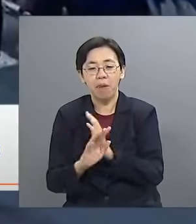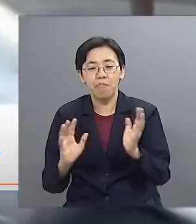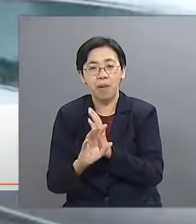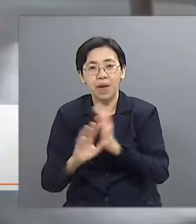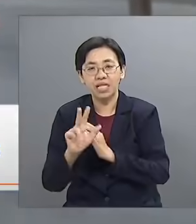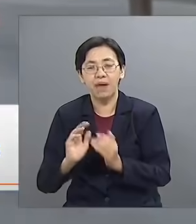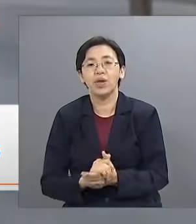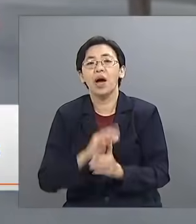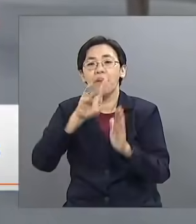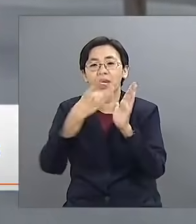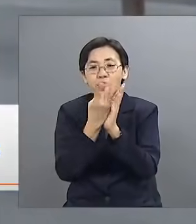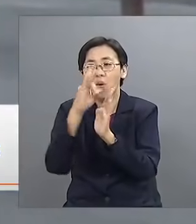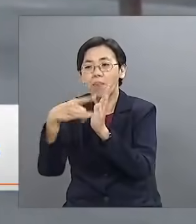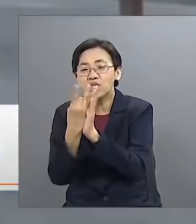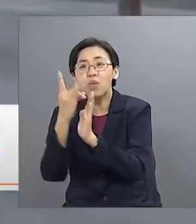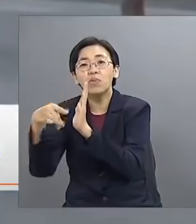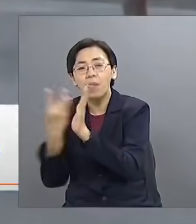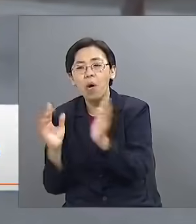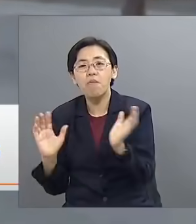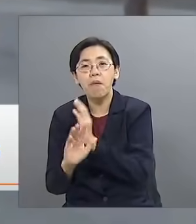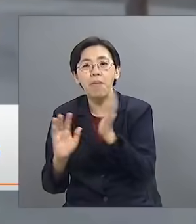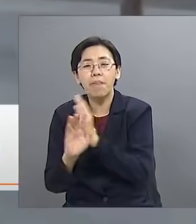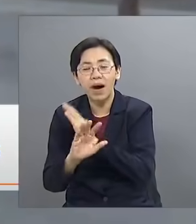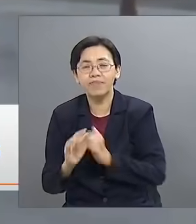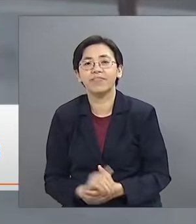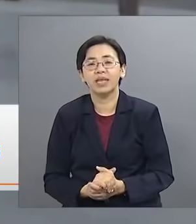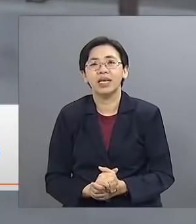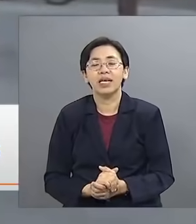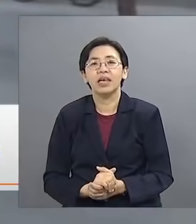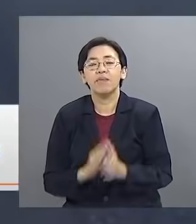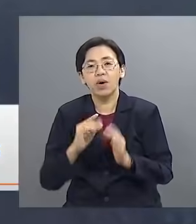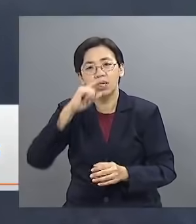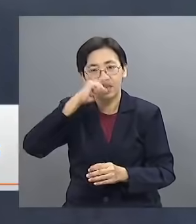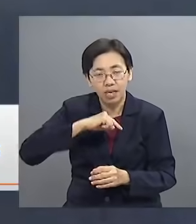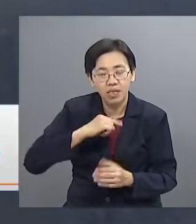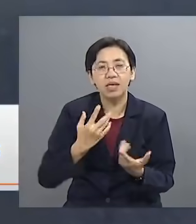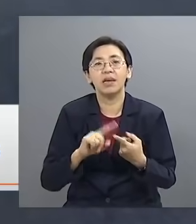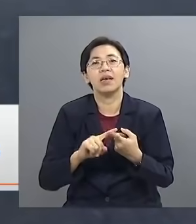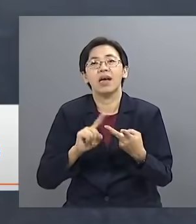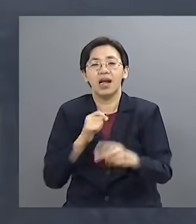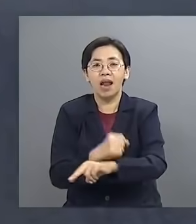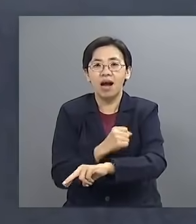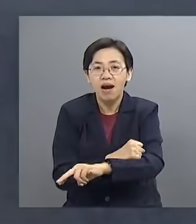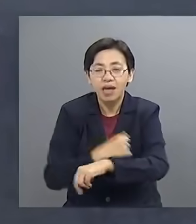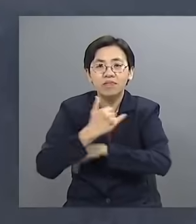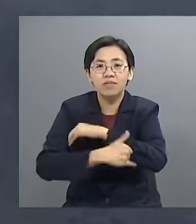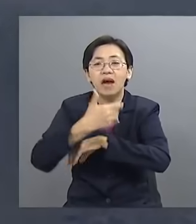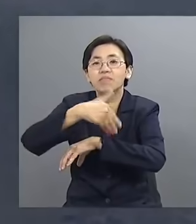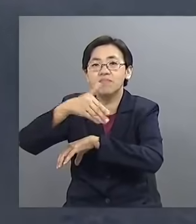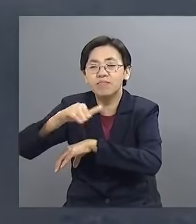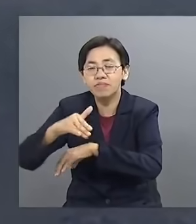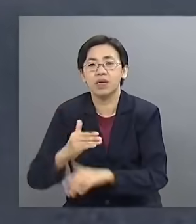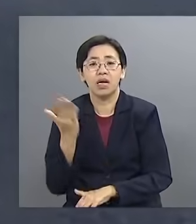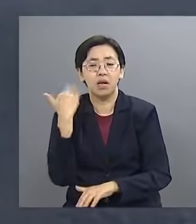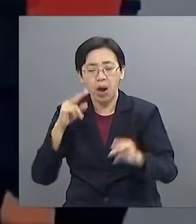งก็จะตรวจทุกคนเลยที่ผ่านถนนเส้นนี้ทั้งคนไทยทั้งแรงงานข้ามชาติซึ่งที่ผ่านมาผลการตรวจยังไม่